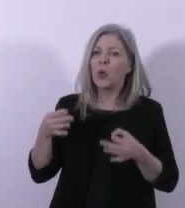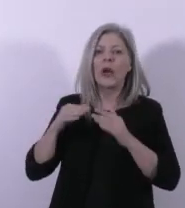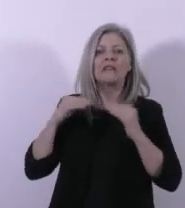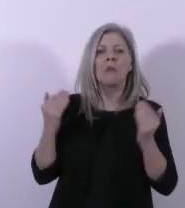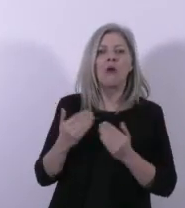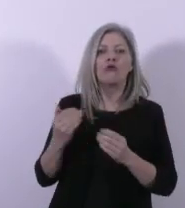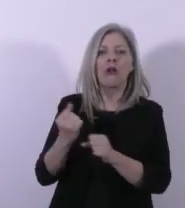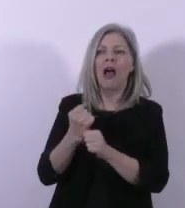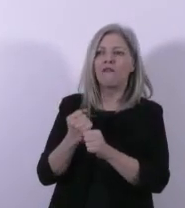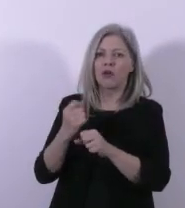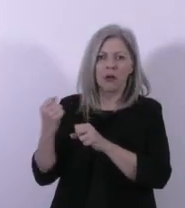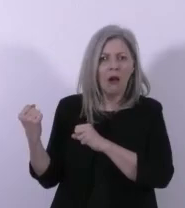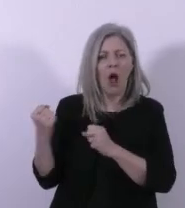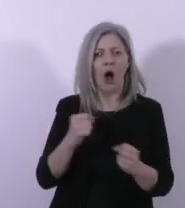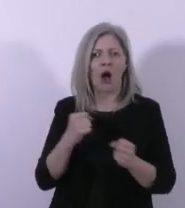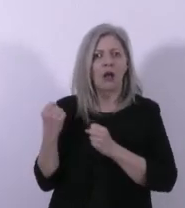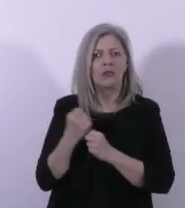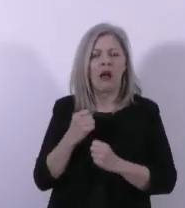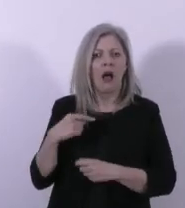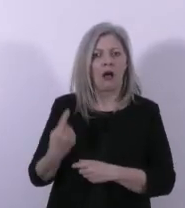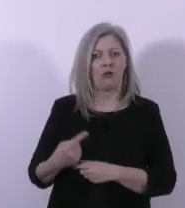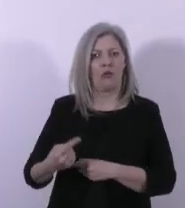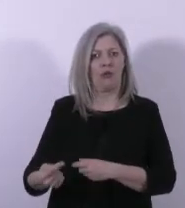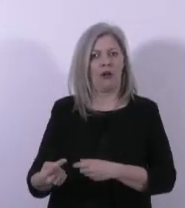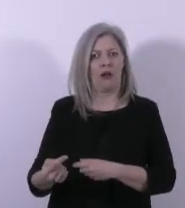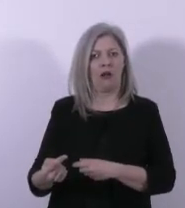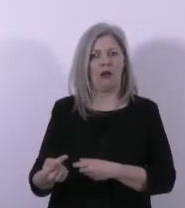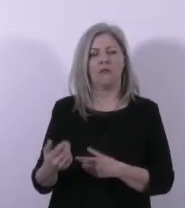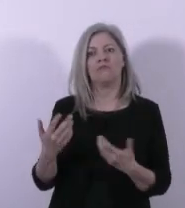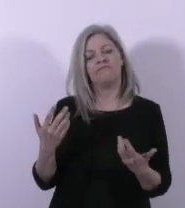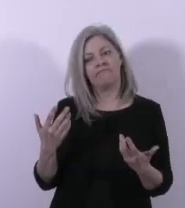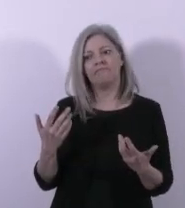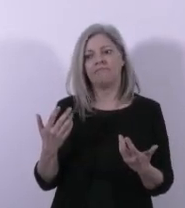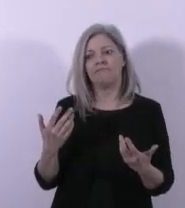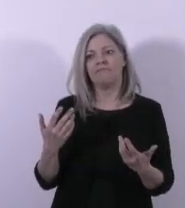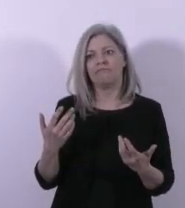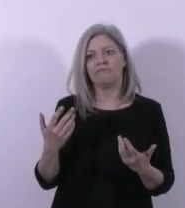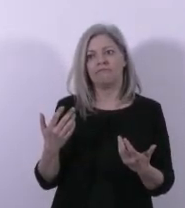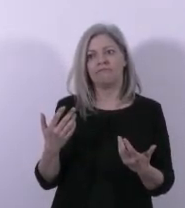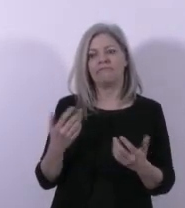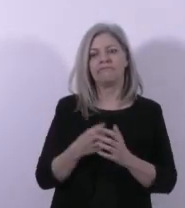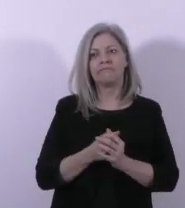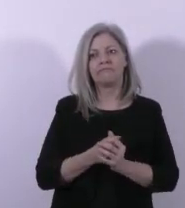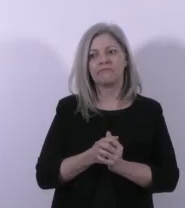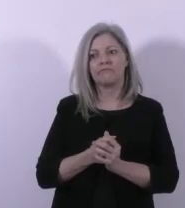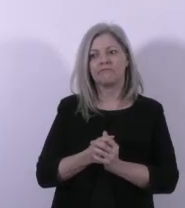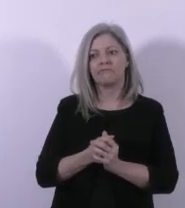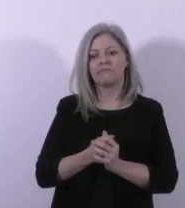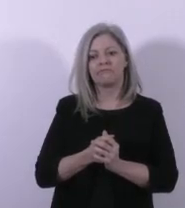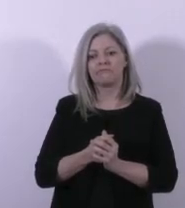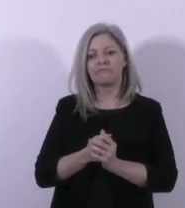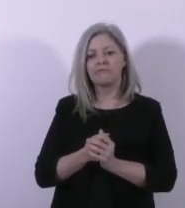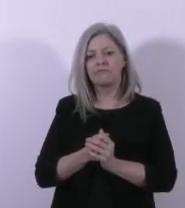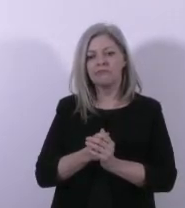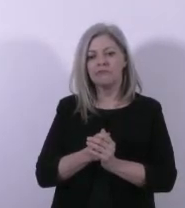lavoro. E non solo agli effetti di quello che è, giustamente, quello che riguarda